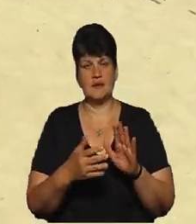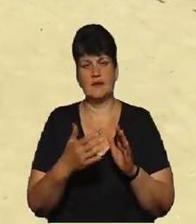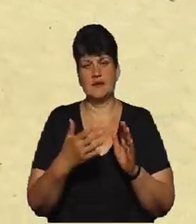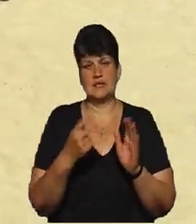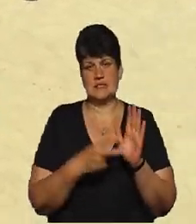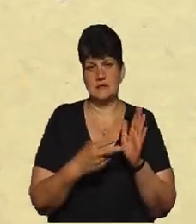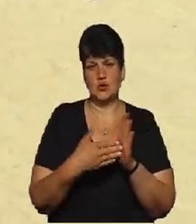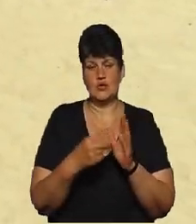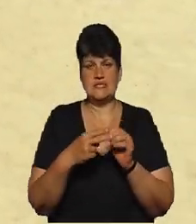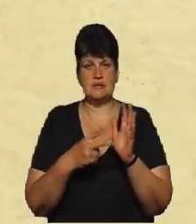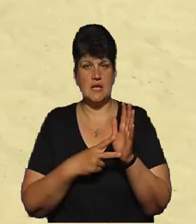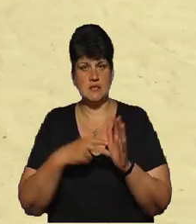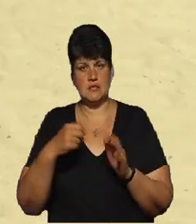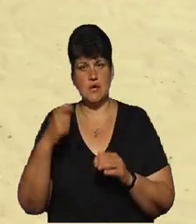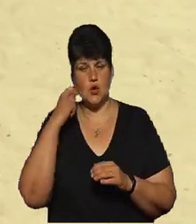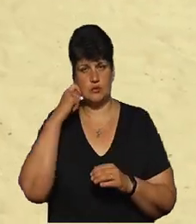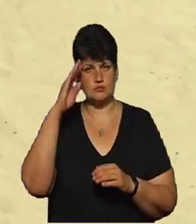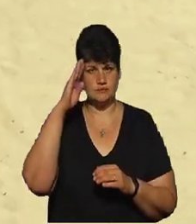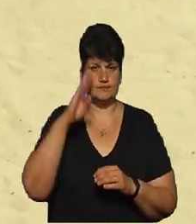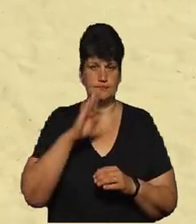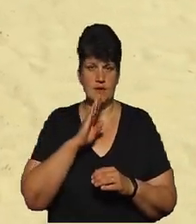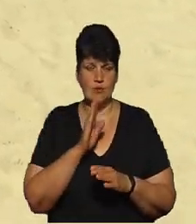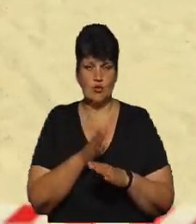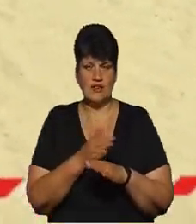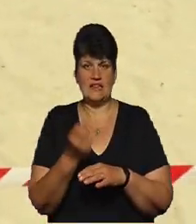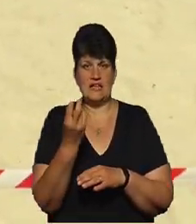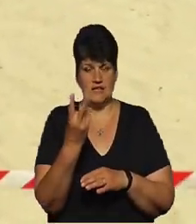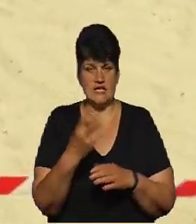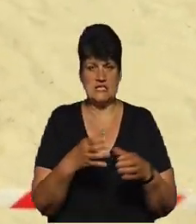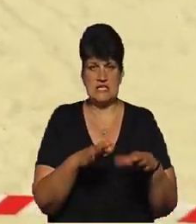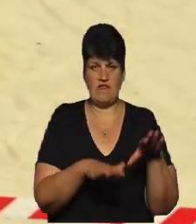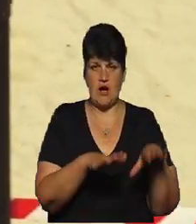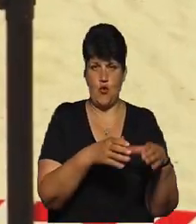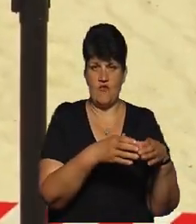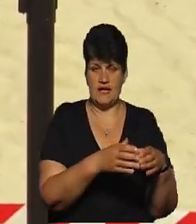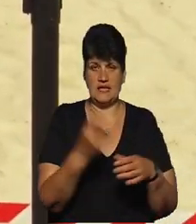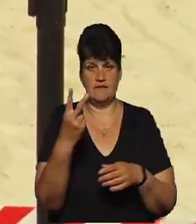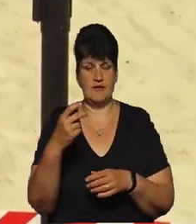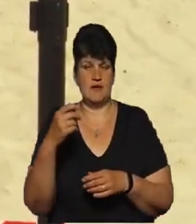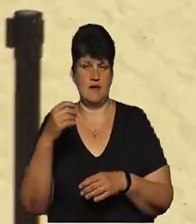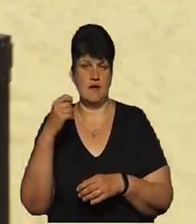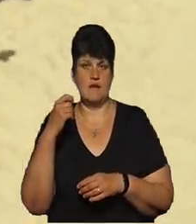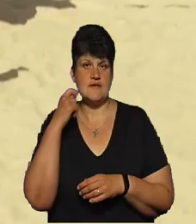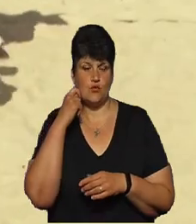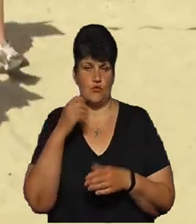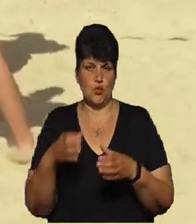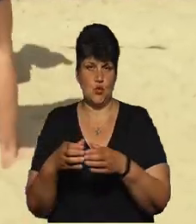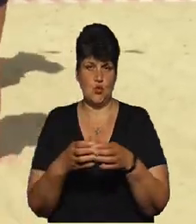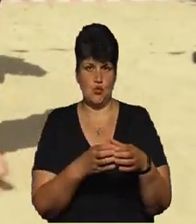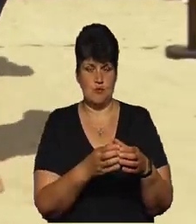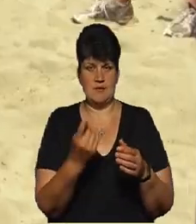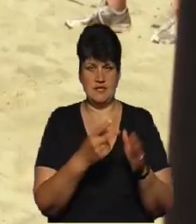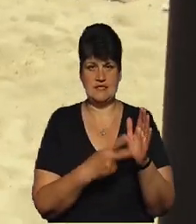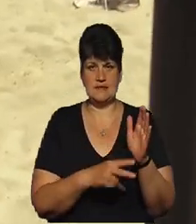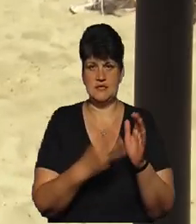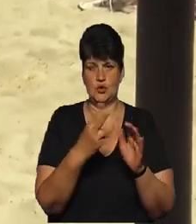років. Учасників змагань поділили на 12 вагових і 2 вікових групи. У першій сутичці в категорії до 73 кілограмів